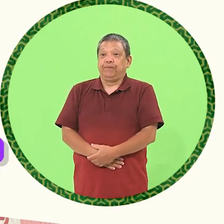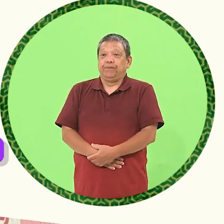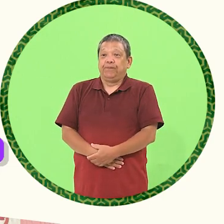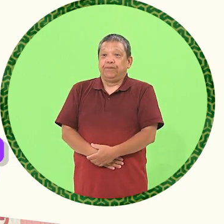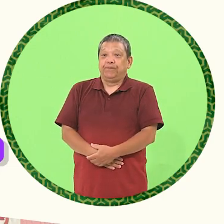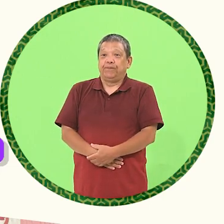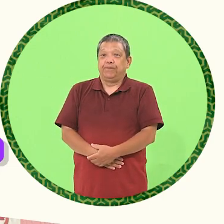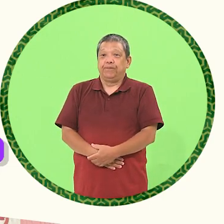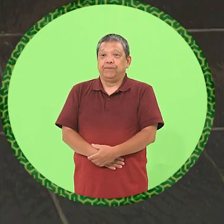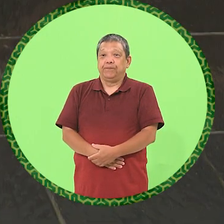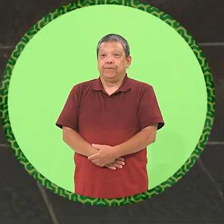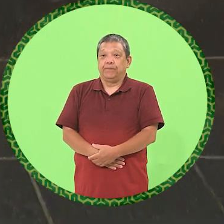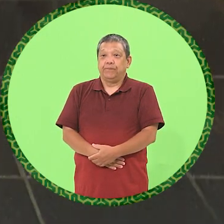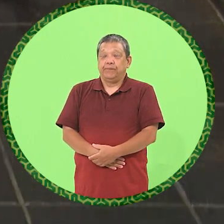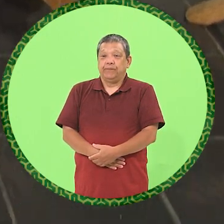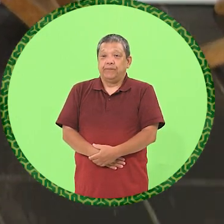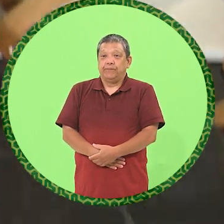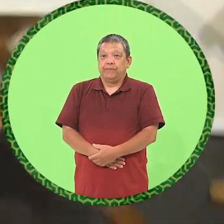ります。